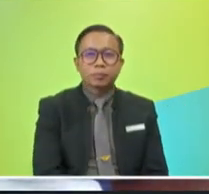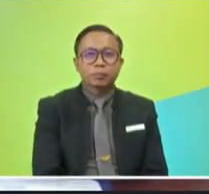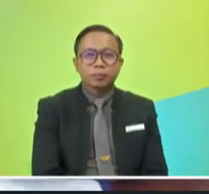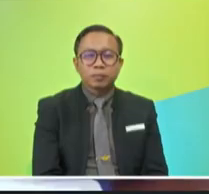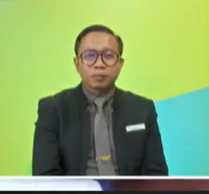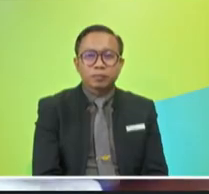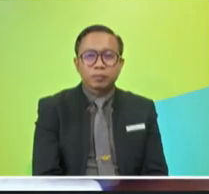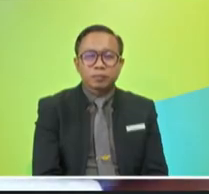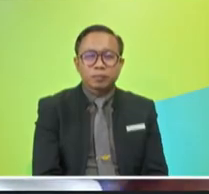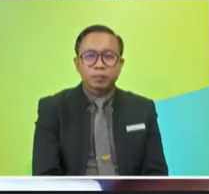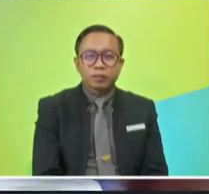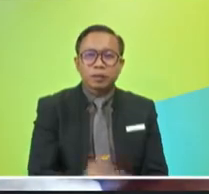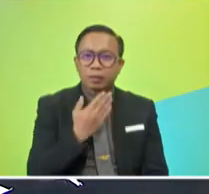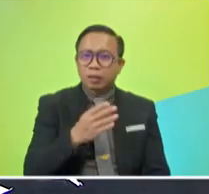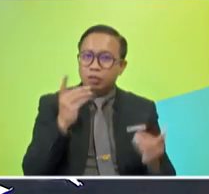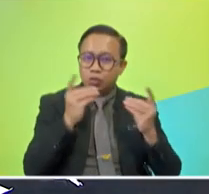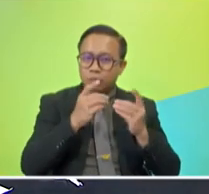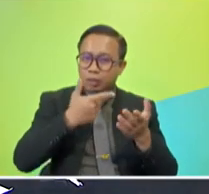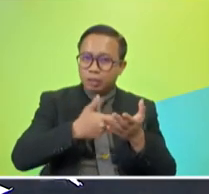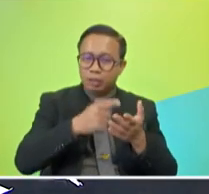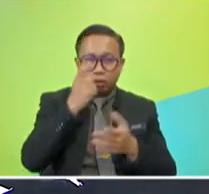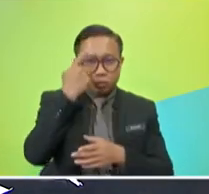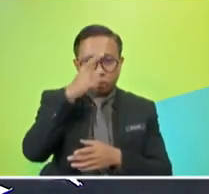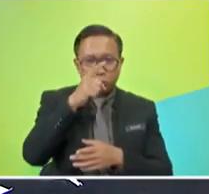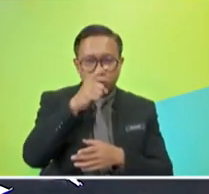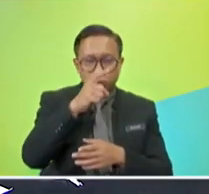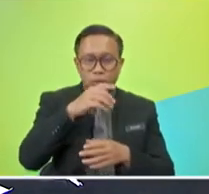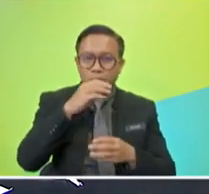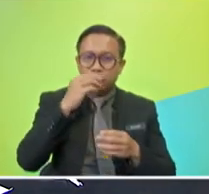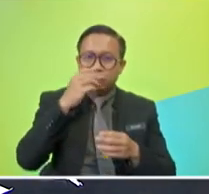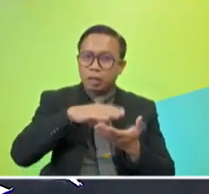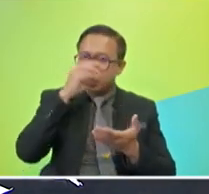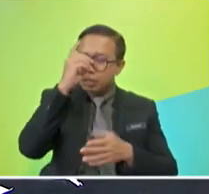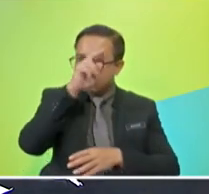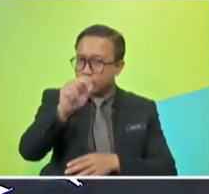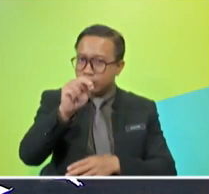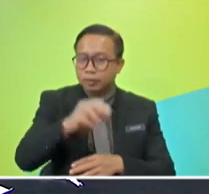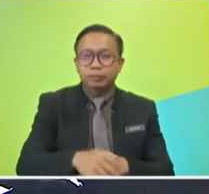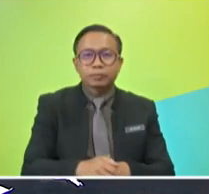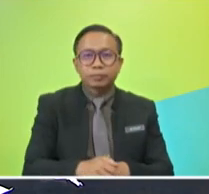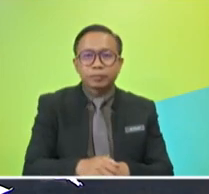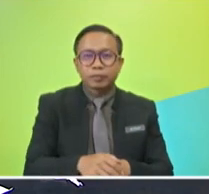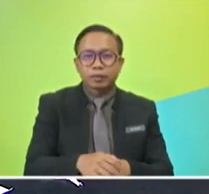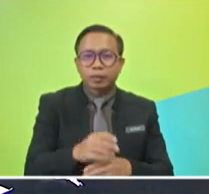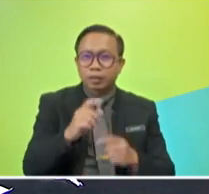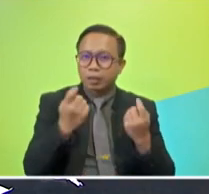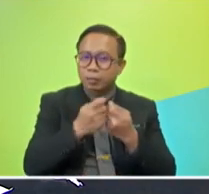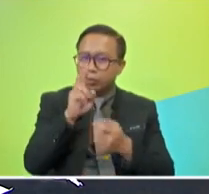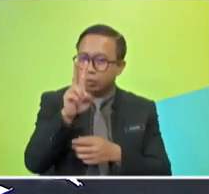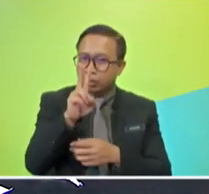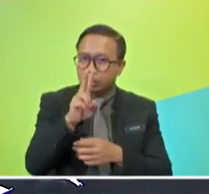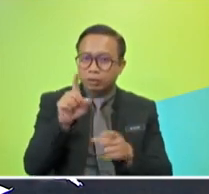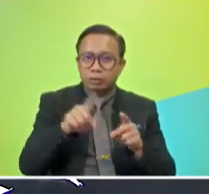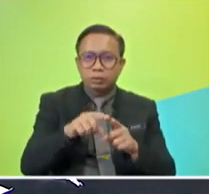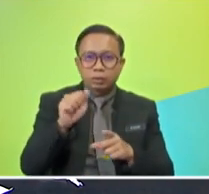oke baiklah kita akan jumpa lagi untuk mata pelajaran seterusnya enggak tahu apa pula untuk sok tahap 2 dan 3 Insya Allah bersama